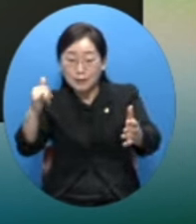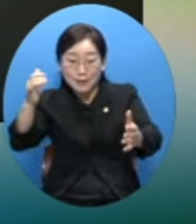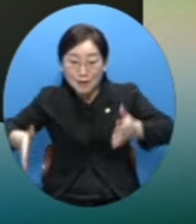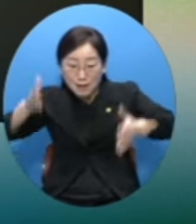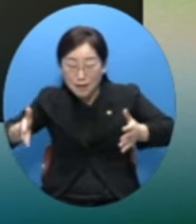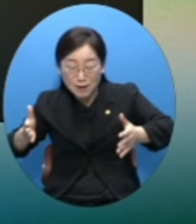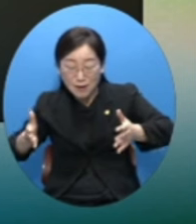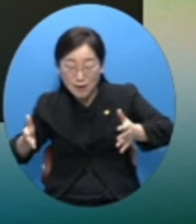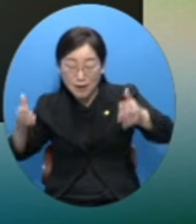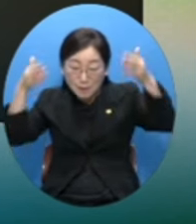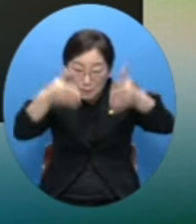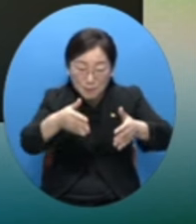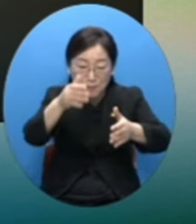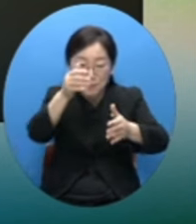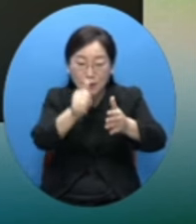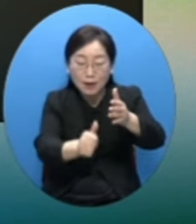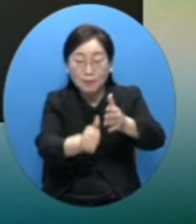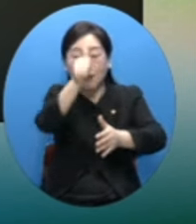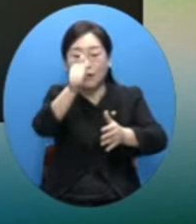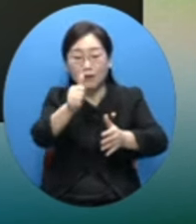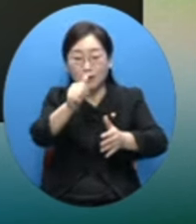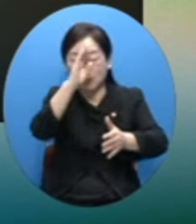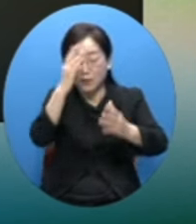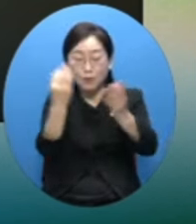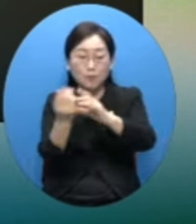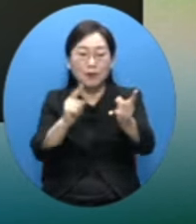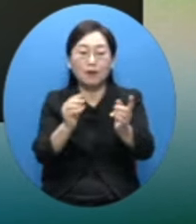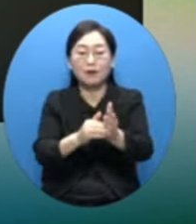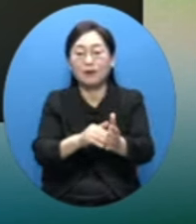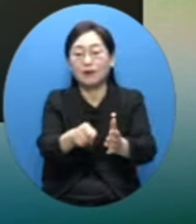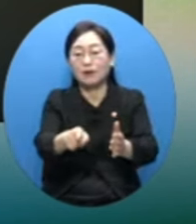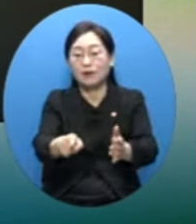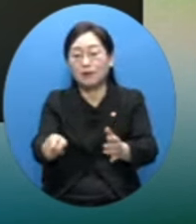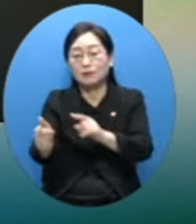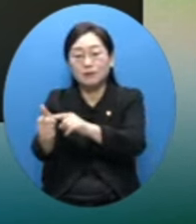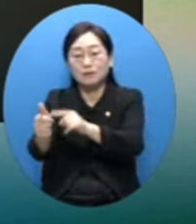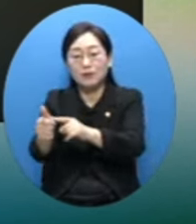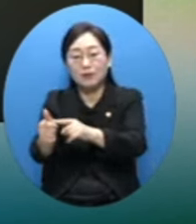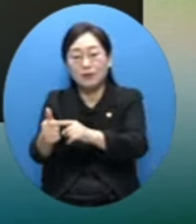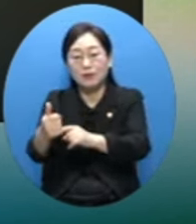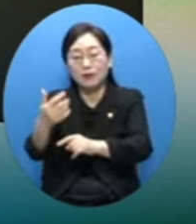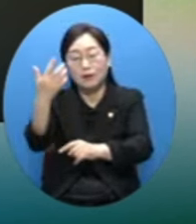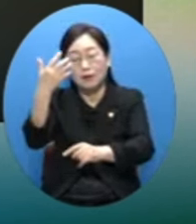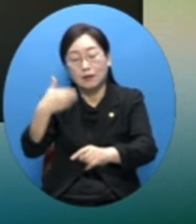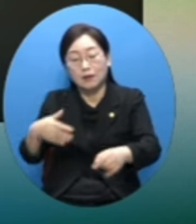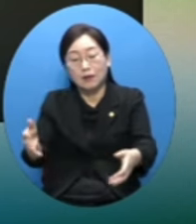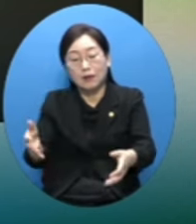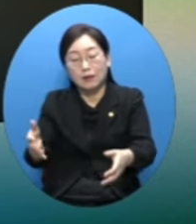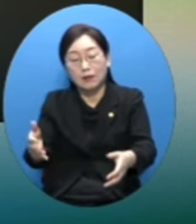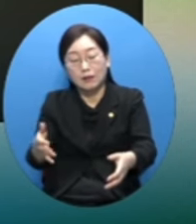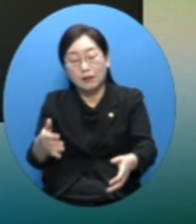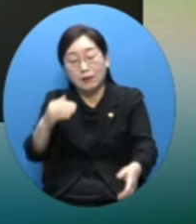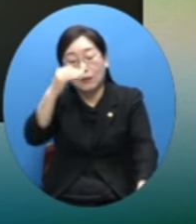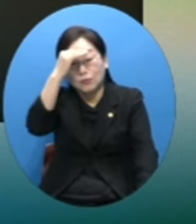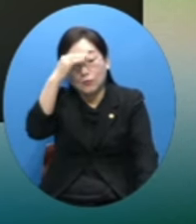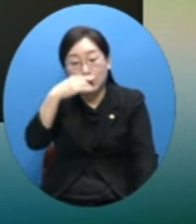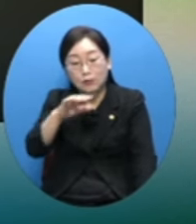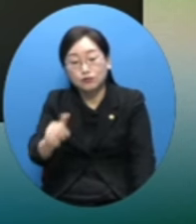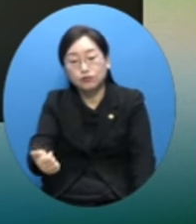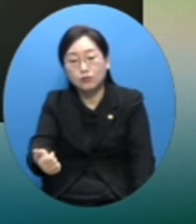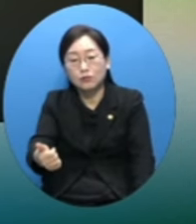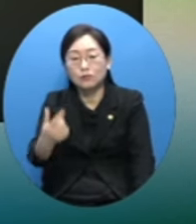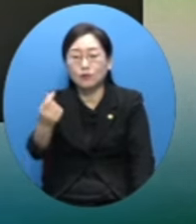본인은 그 옆에서 그냥 죽은 것과 다름없는 깊은 절망